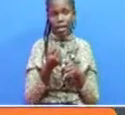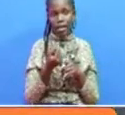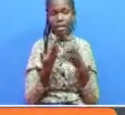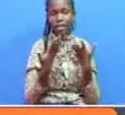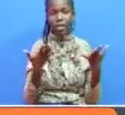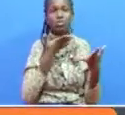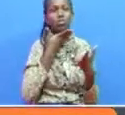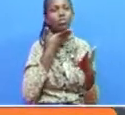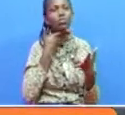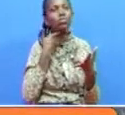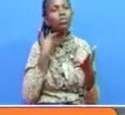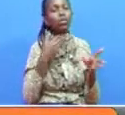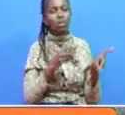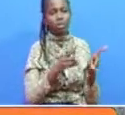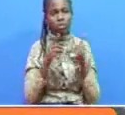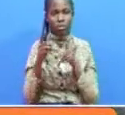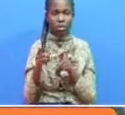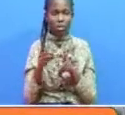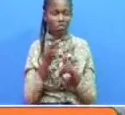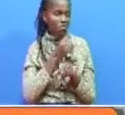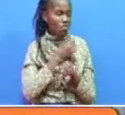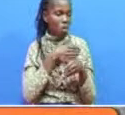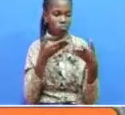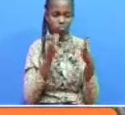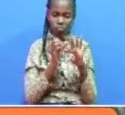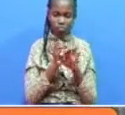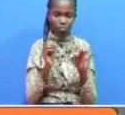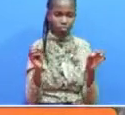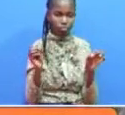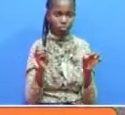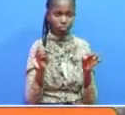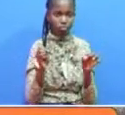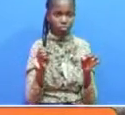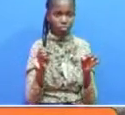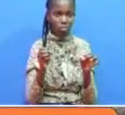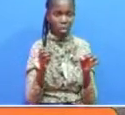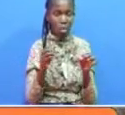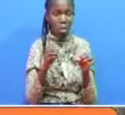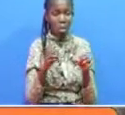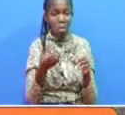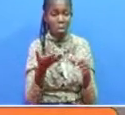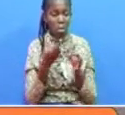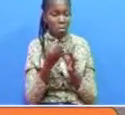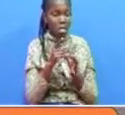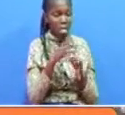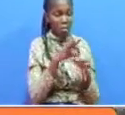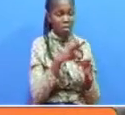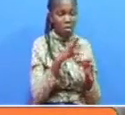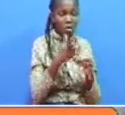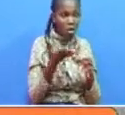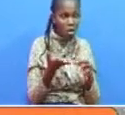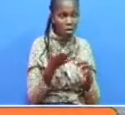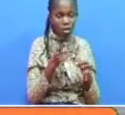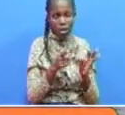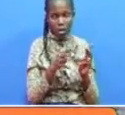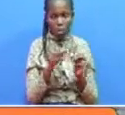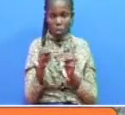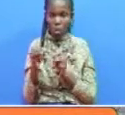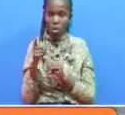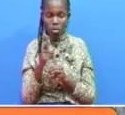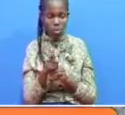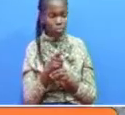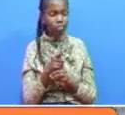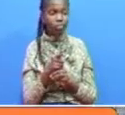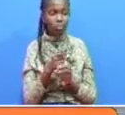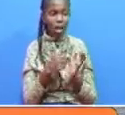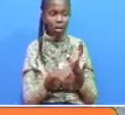vyotaka, vile kutisha na mtu yote. Ati yo kupiga kuna kuwamu na mna hii, hama hapa weo utaona cha